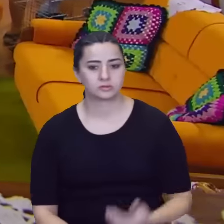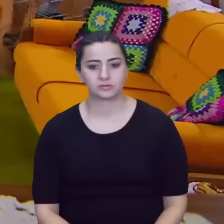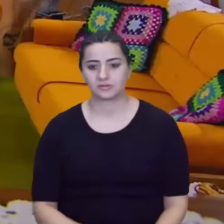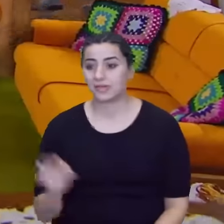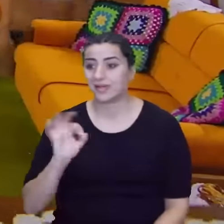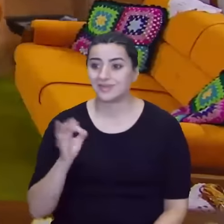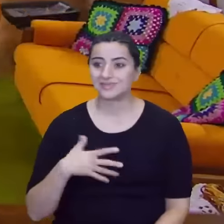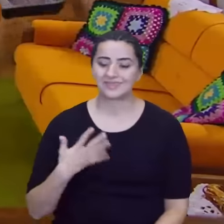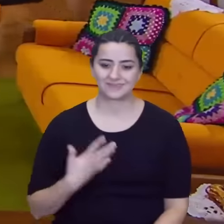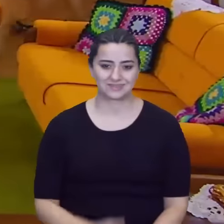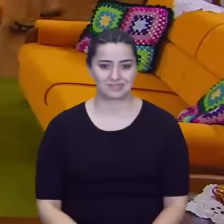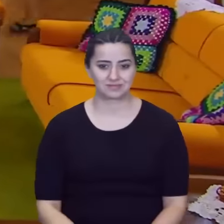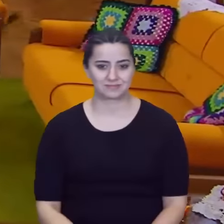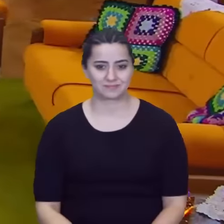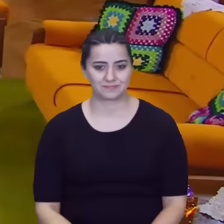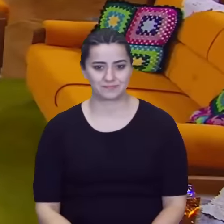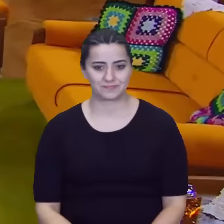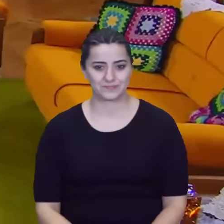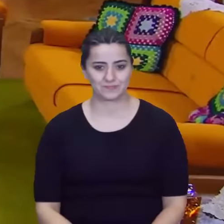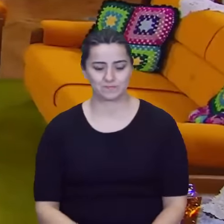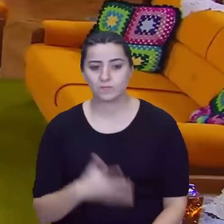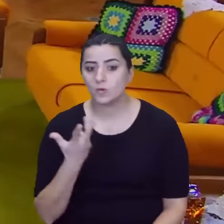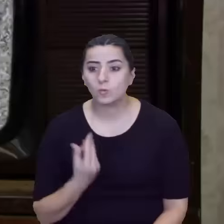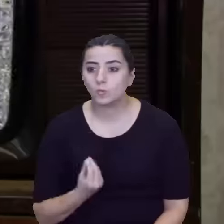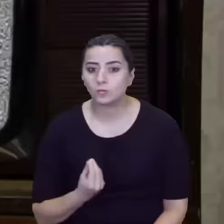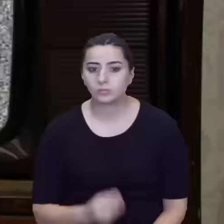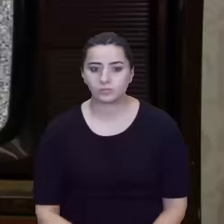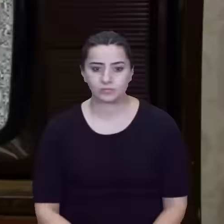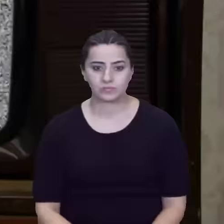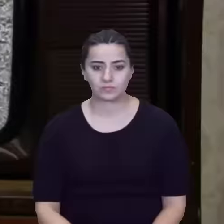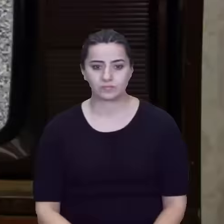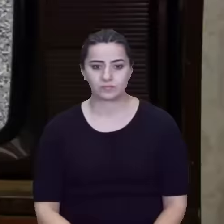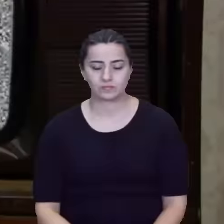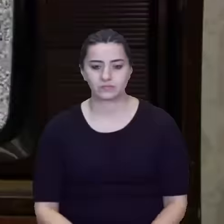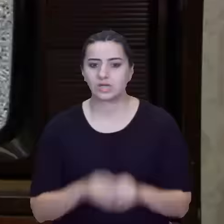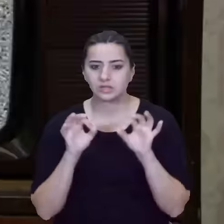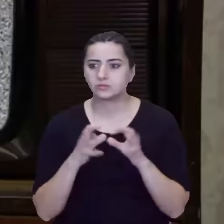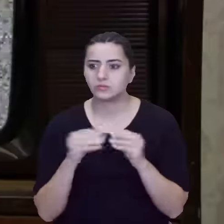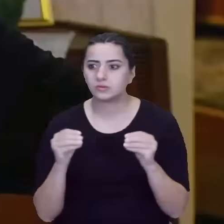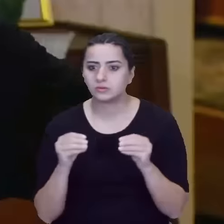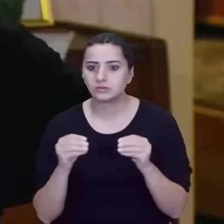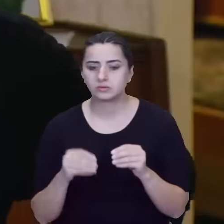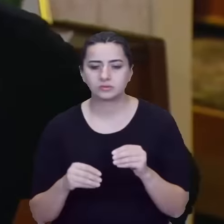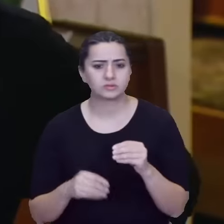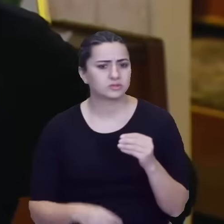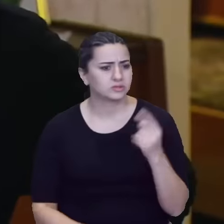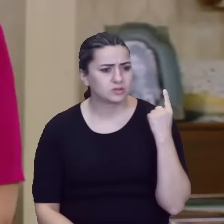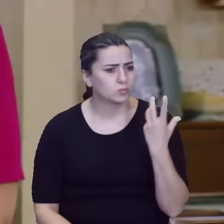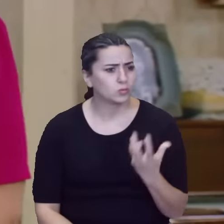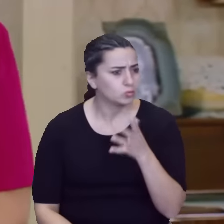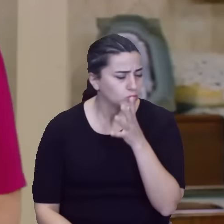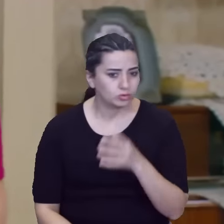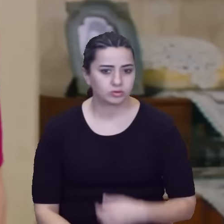Ay çekiyor, tamam. Götürürken duraksadı. Ay ne oldu? Aa gitti. Ne oldu şimdi buna? Ne oldu demin? Demin niye çekti